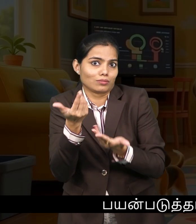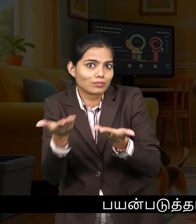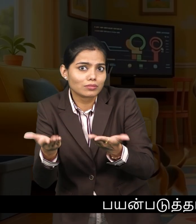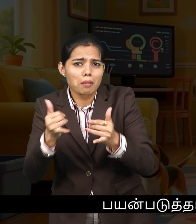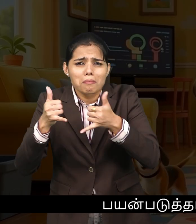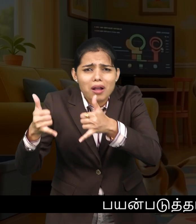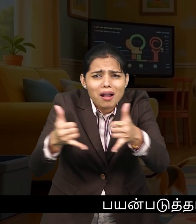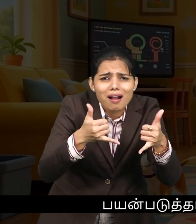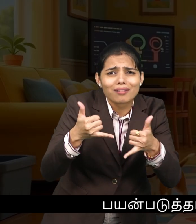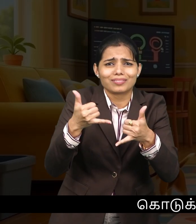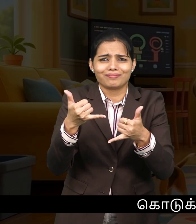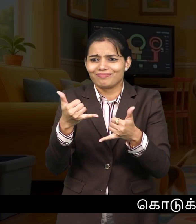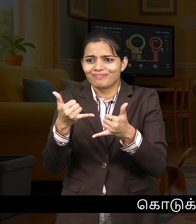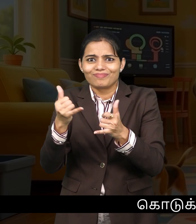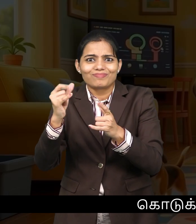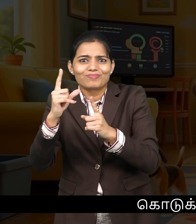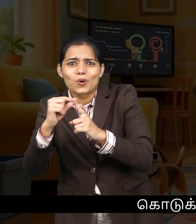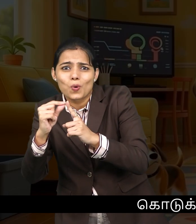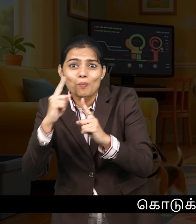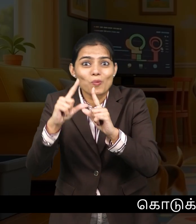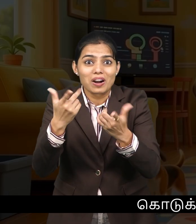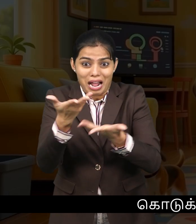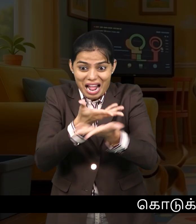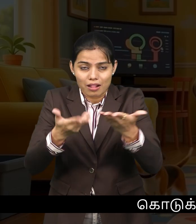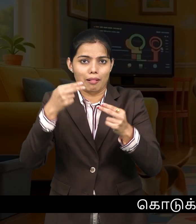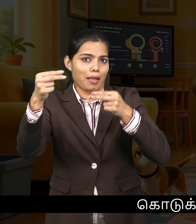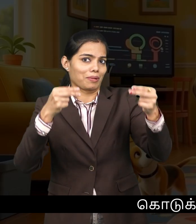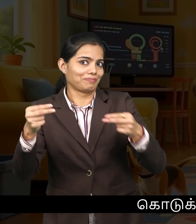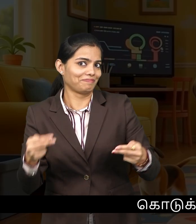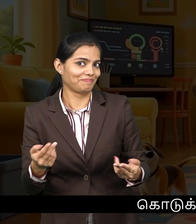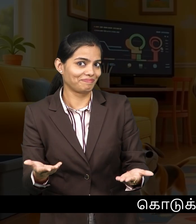பயன்படுத்தப்படும் பொருட்களின் பெயர்களை கொடுக்கப்பட்ட இடத்தில் எழுதுங்கள்.